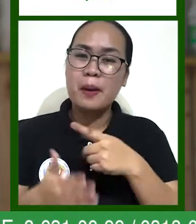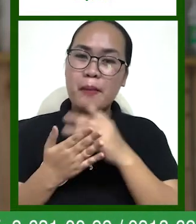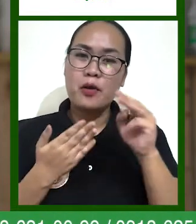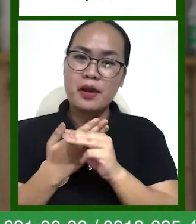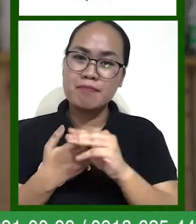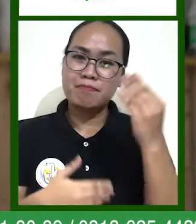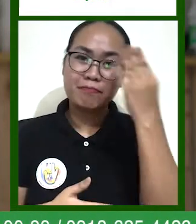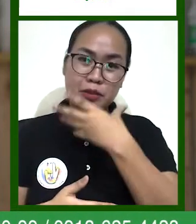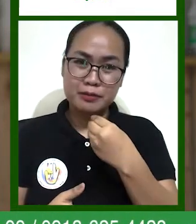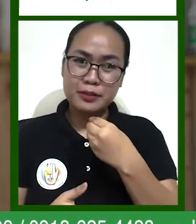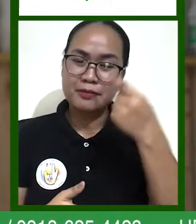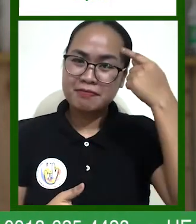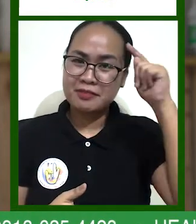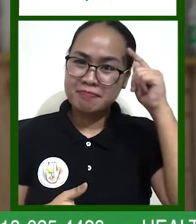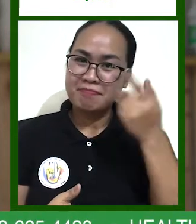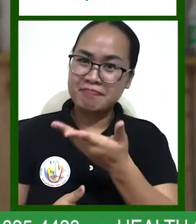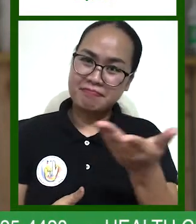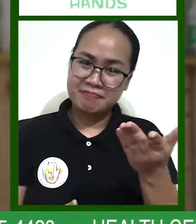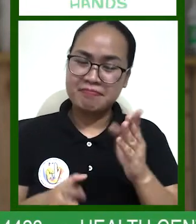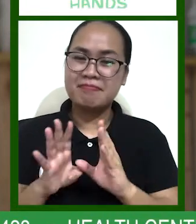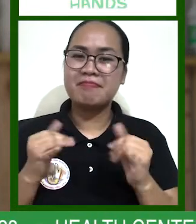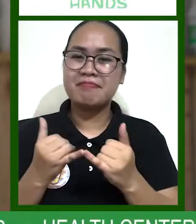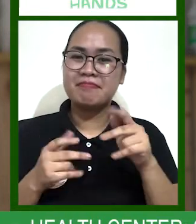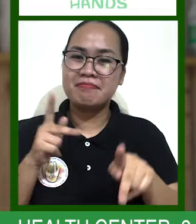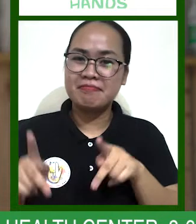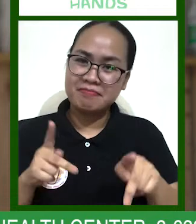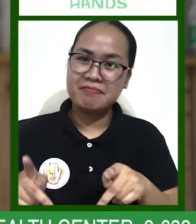pong ito sa para po sa ating mga kabarangay.